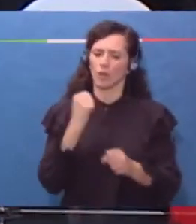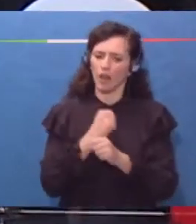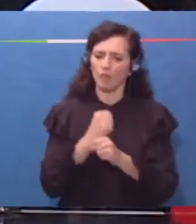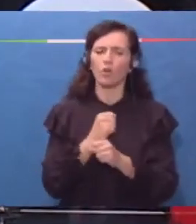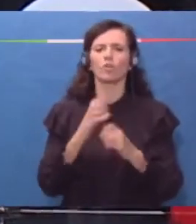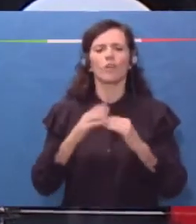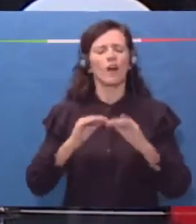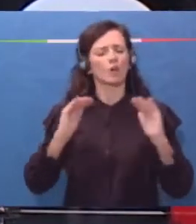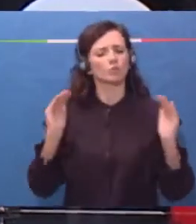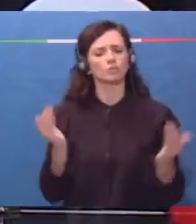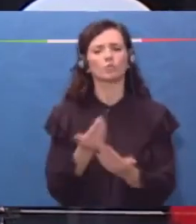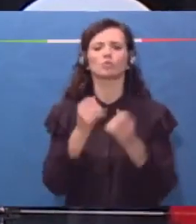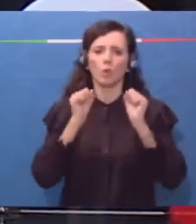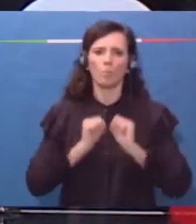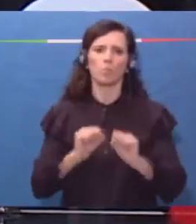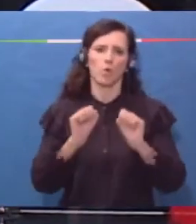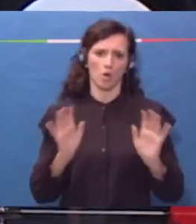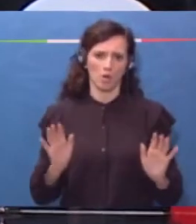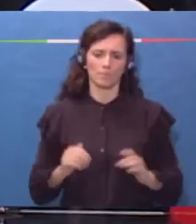potere,